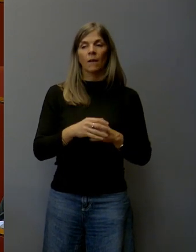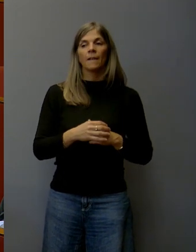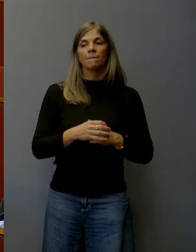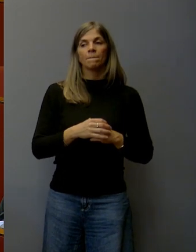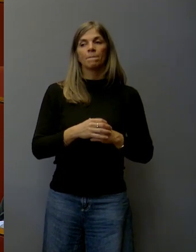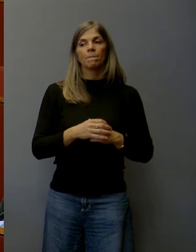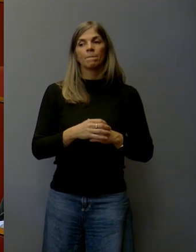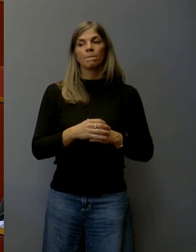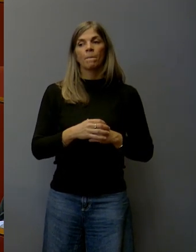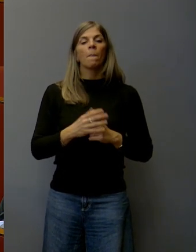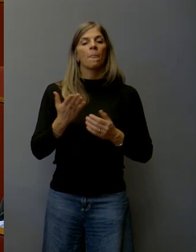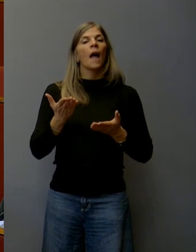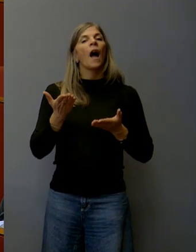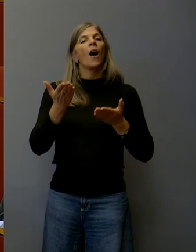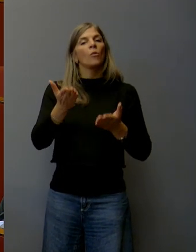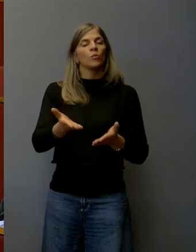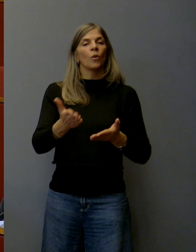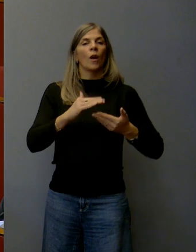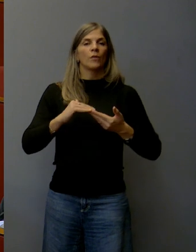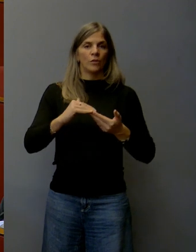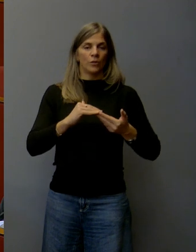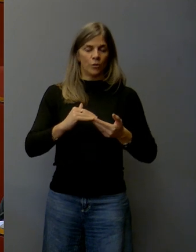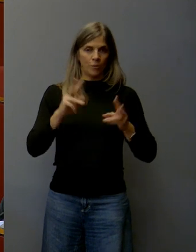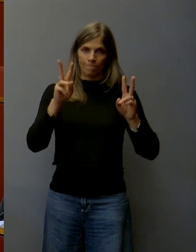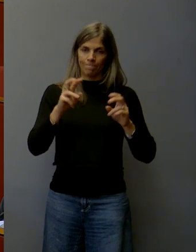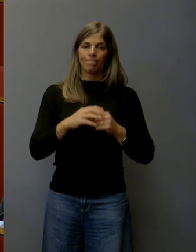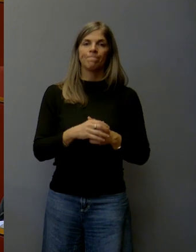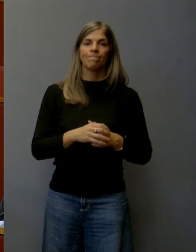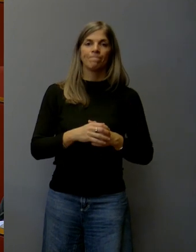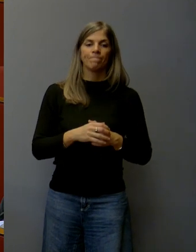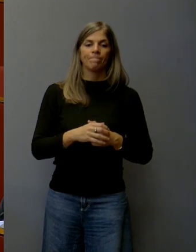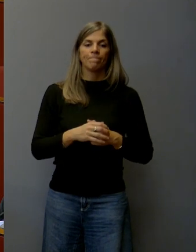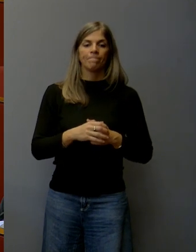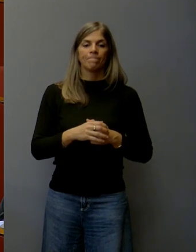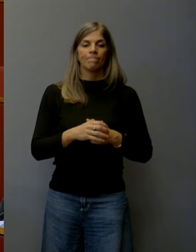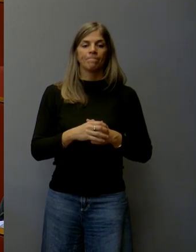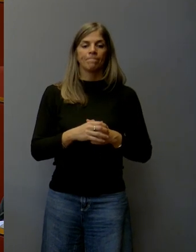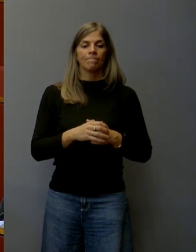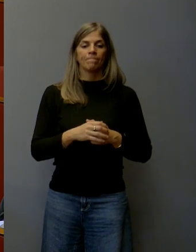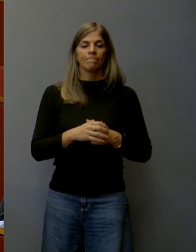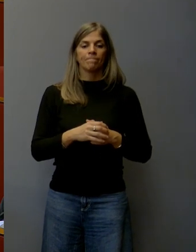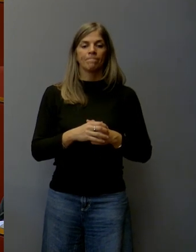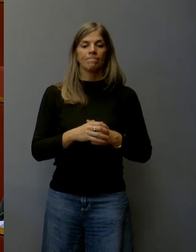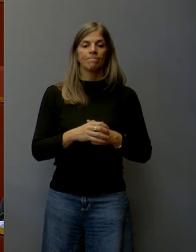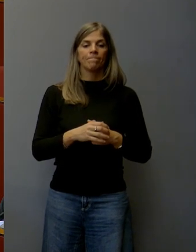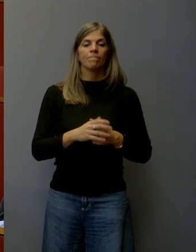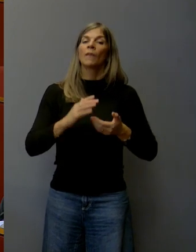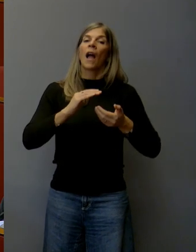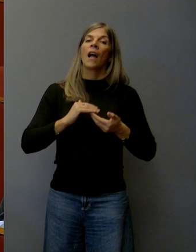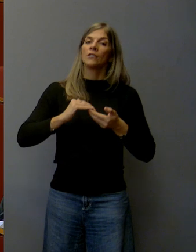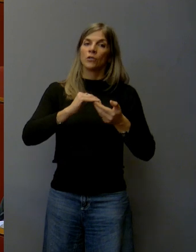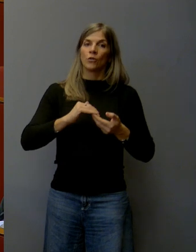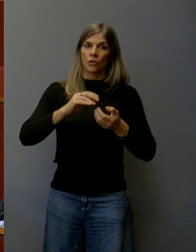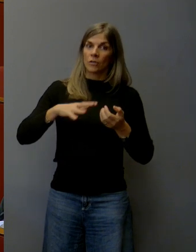gli aiuti alle associazioni le associazioni non hanno avuto alcun